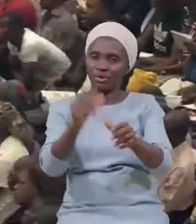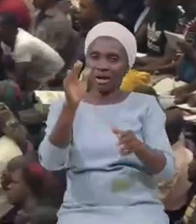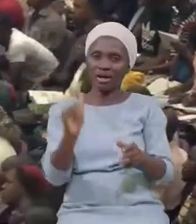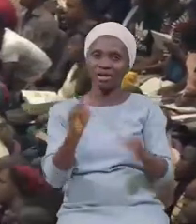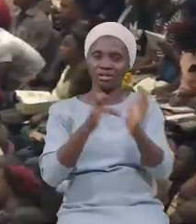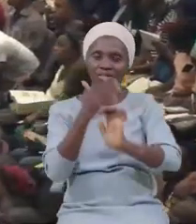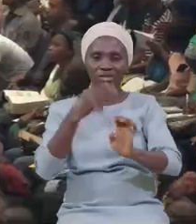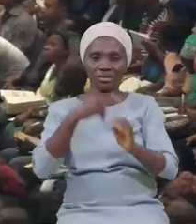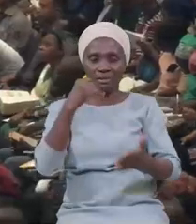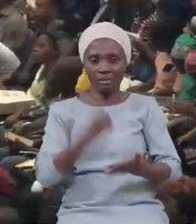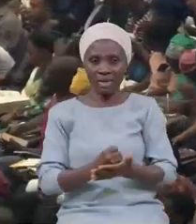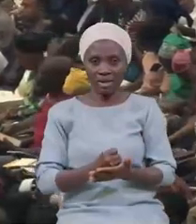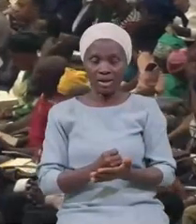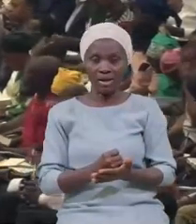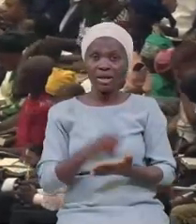Ce soir,